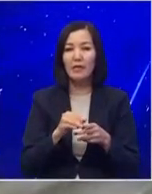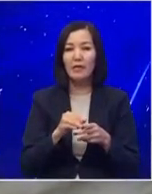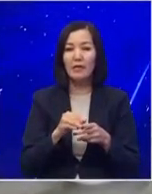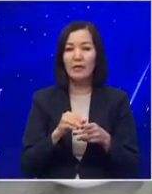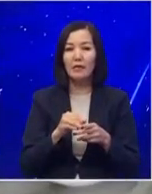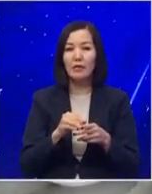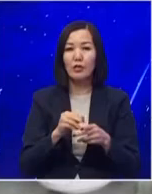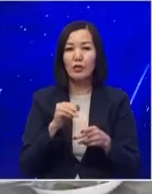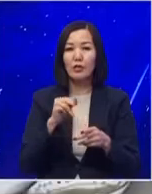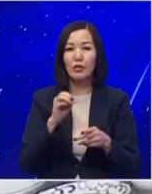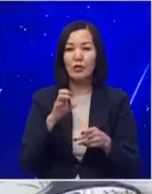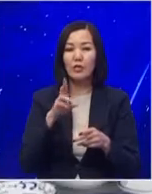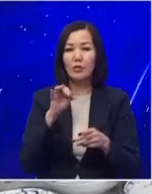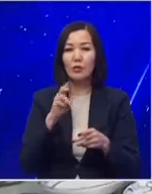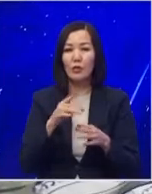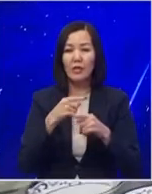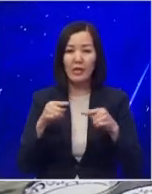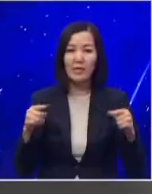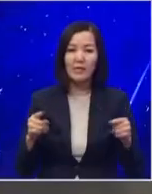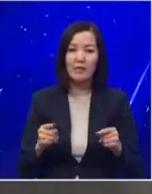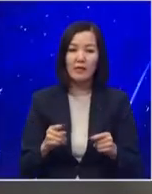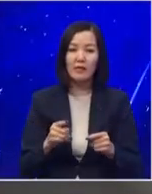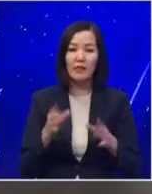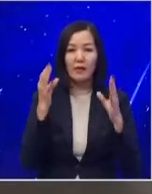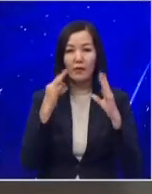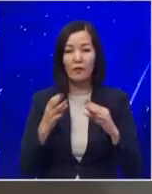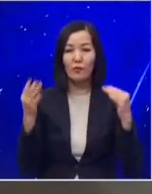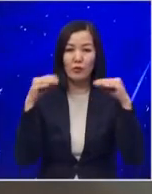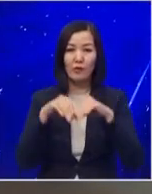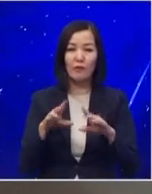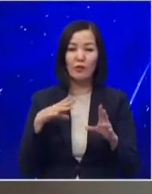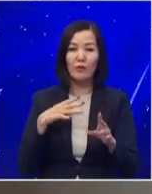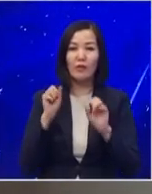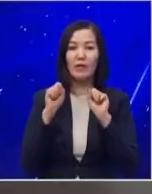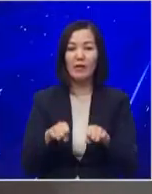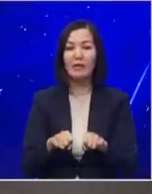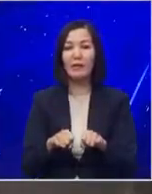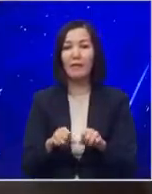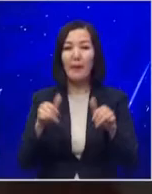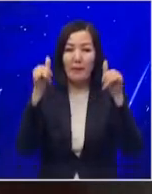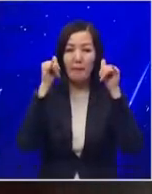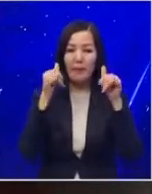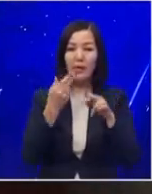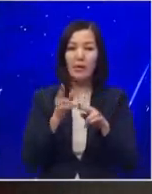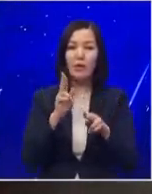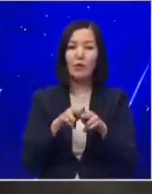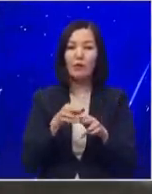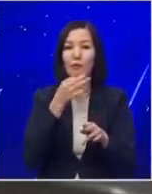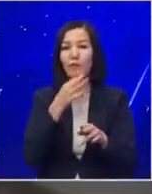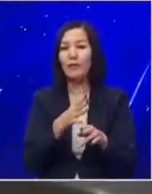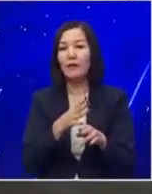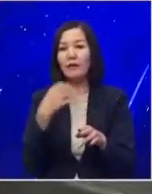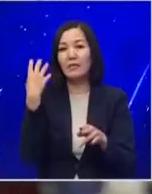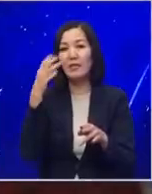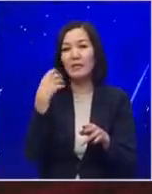и чеснок и специи вот наши бык консервативное в гастрономических предпочтениях животное ему понравится обилие зелени